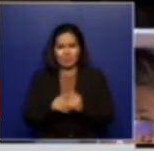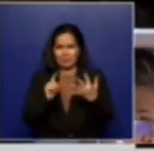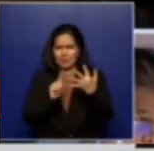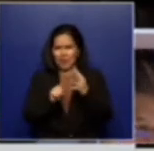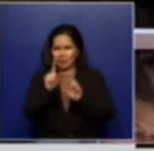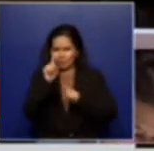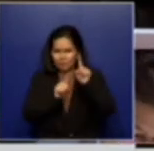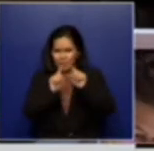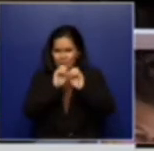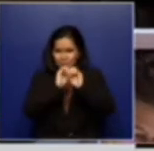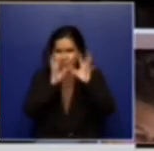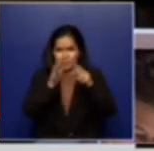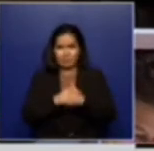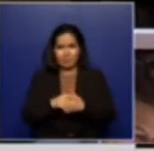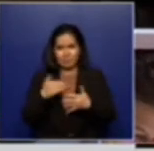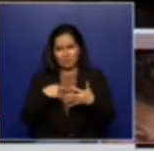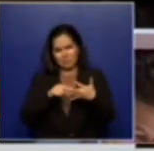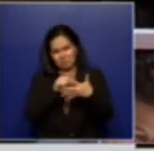ไม่มีตัวชี้วัดความสำเร็จที่ชัดเจนลักษณะ5